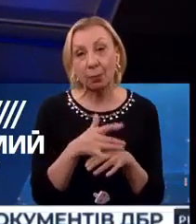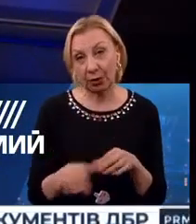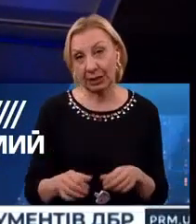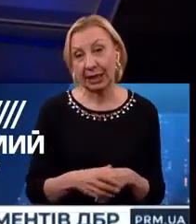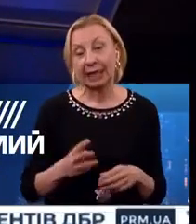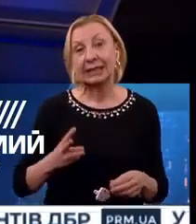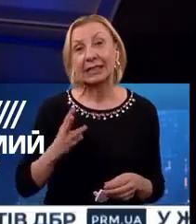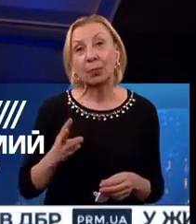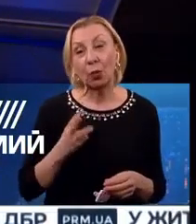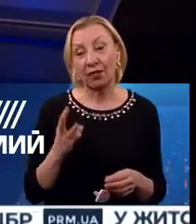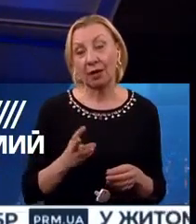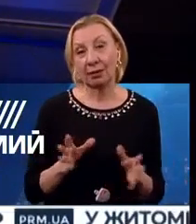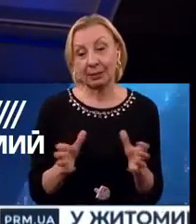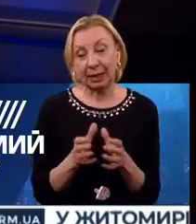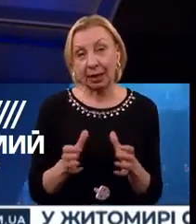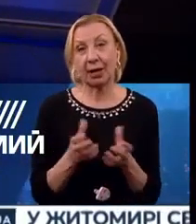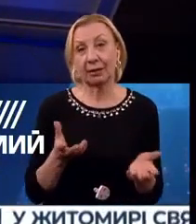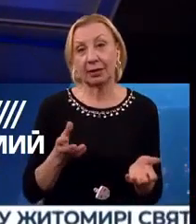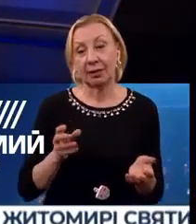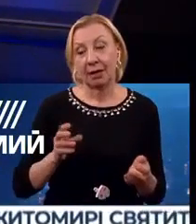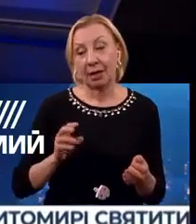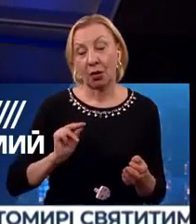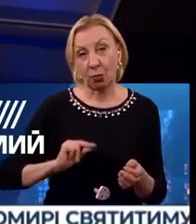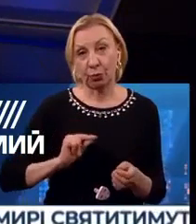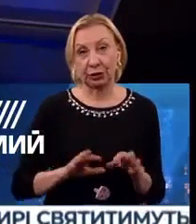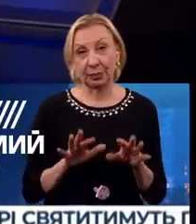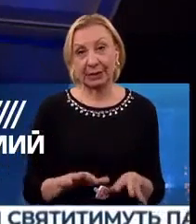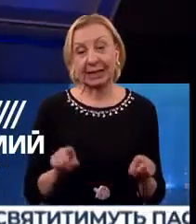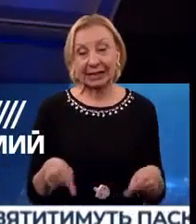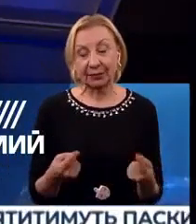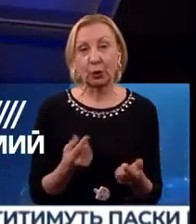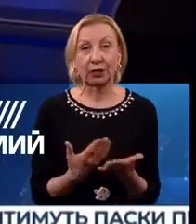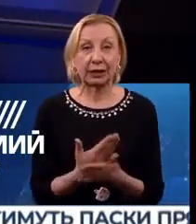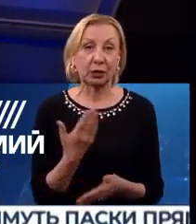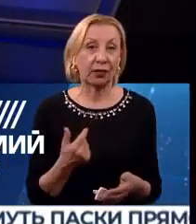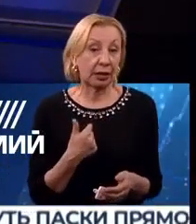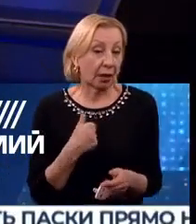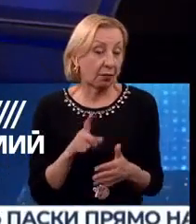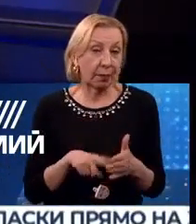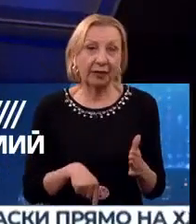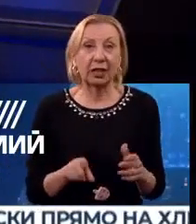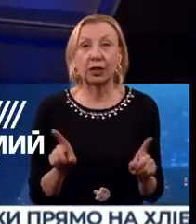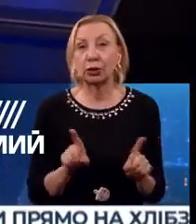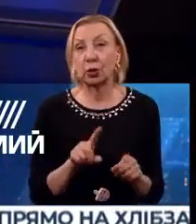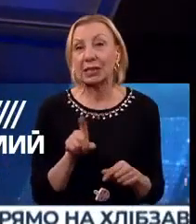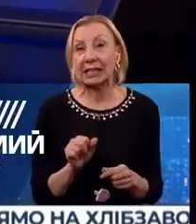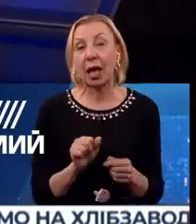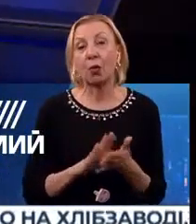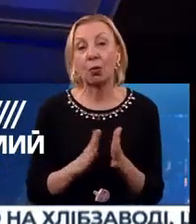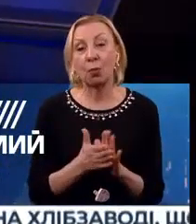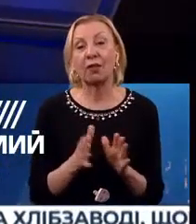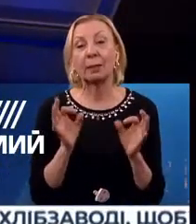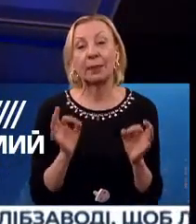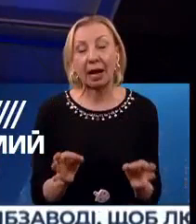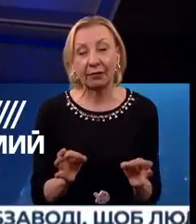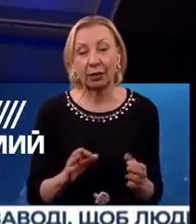ринок, робочі місця, зберігати ті, що є, і по можливості створювати нові. Я абсолютно впевнений, що за умови правильної